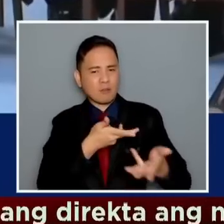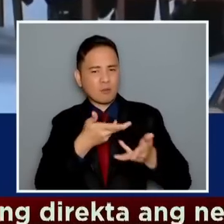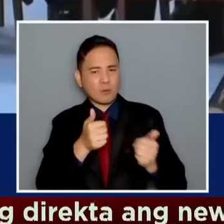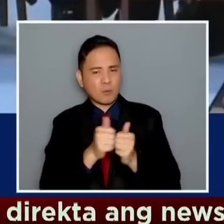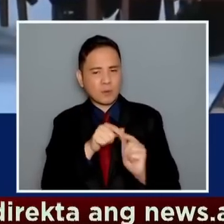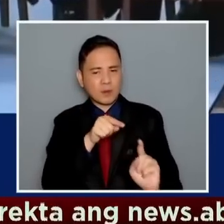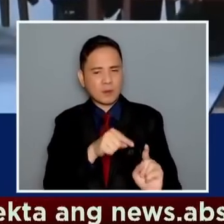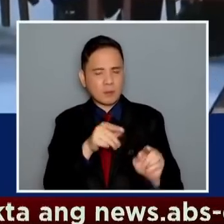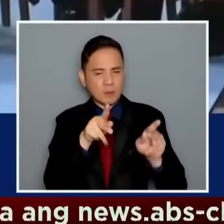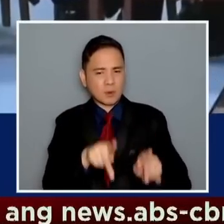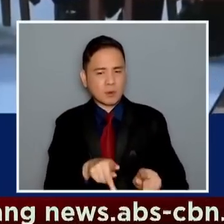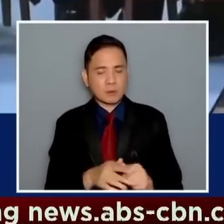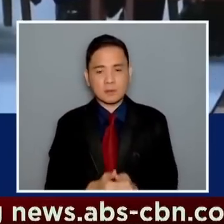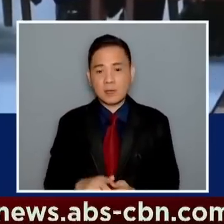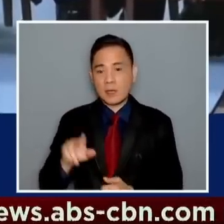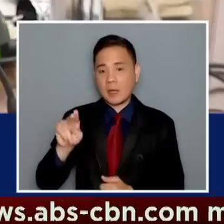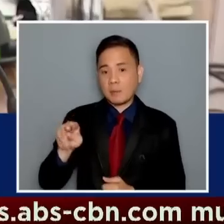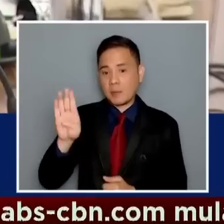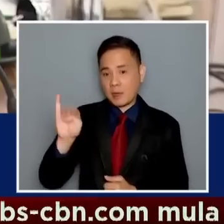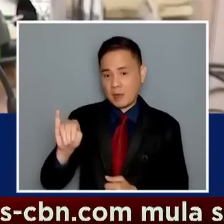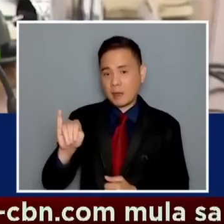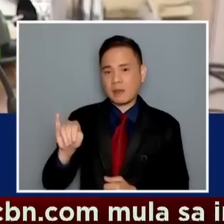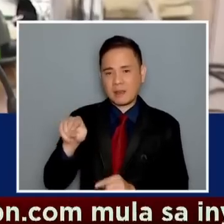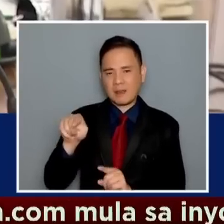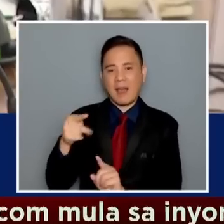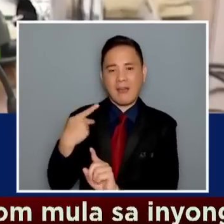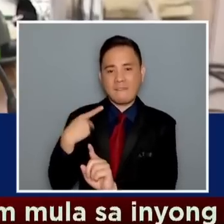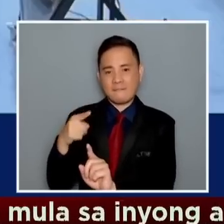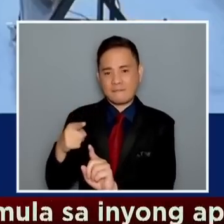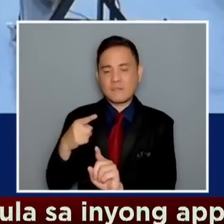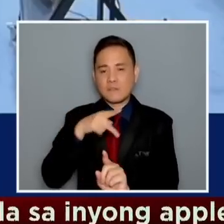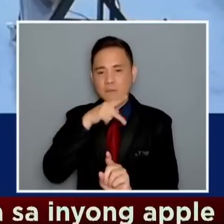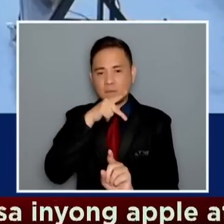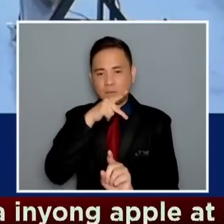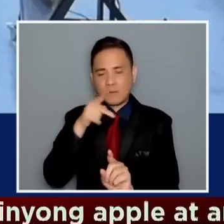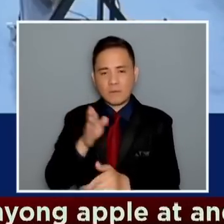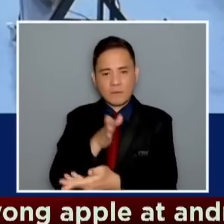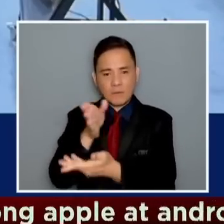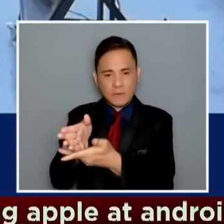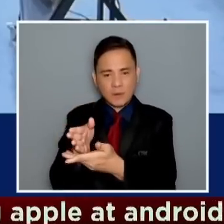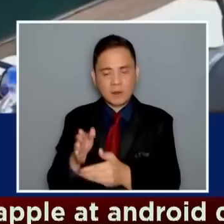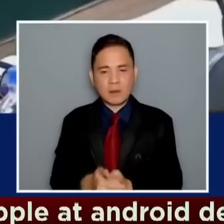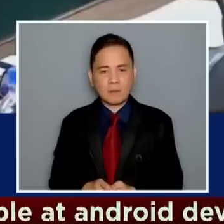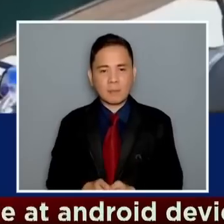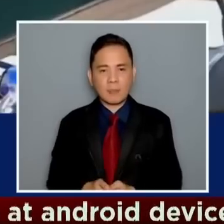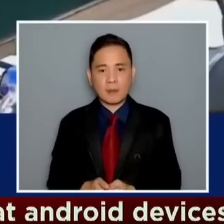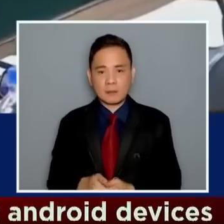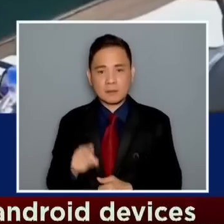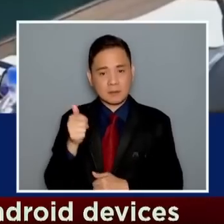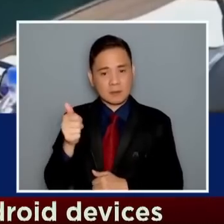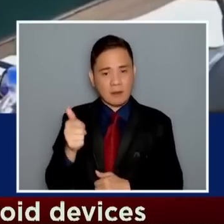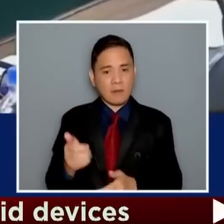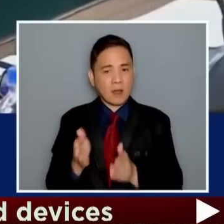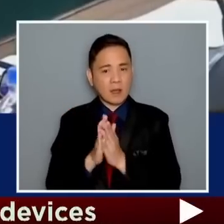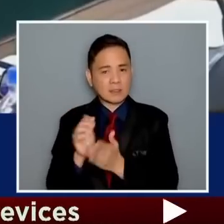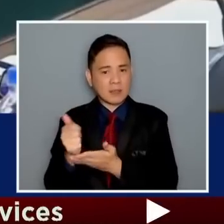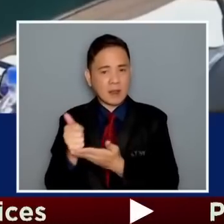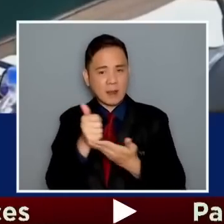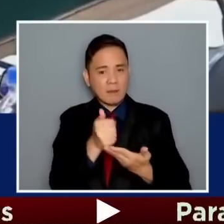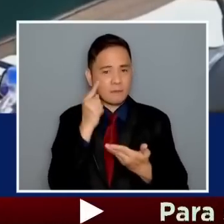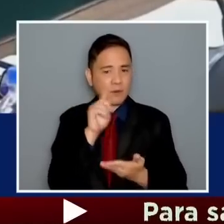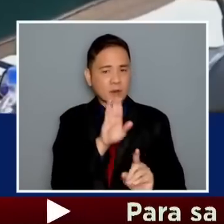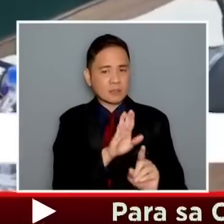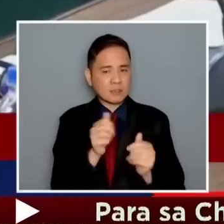nasa NBI, humingi umano siya ng tulong sa pinsang doktor ng isa nilang kasamahan. Yun pong Lee